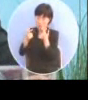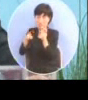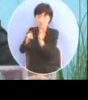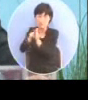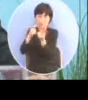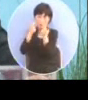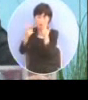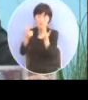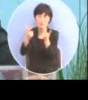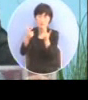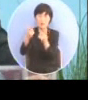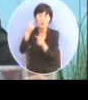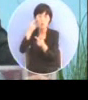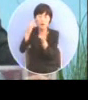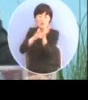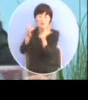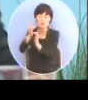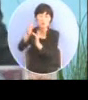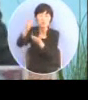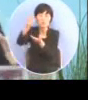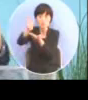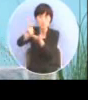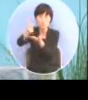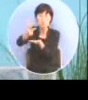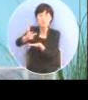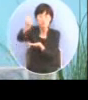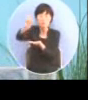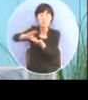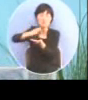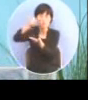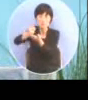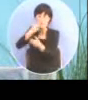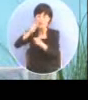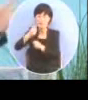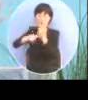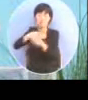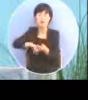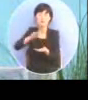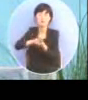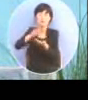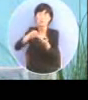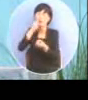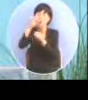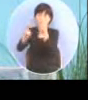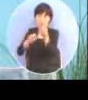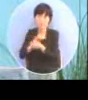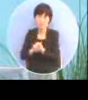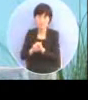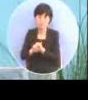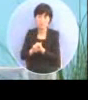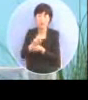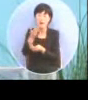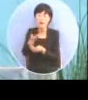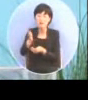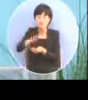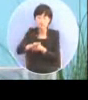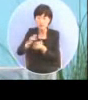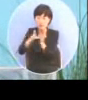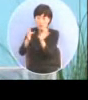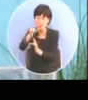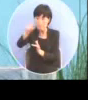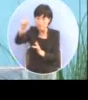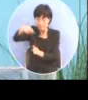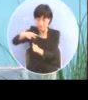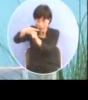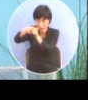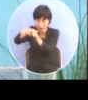rằng Chúa là đấng Christ, con đấng trời hằng sống. 그래놓고 순간적으로 위기 오니까 예수님 저주까지 했다니까 그거는 실수였어요. Và sau này thì bởi